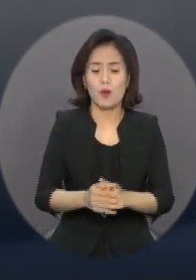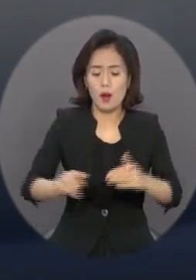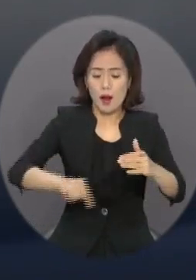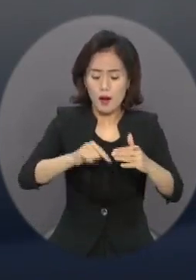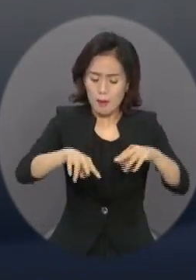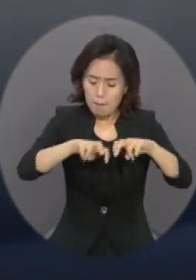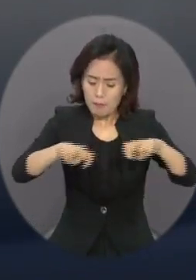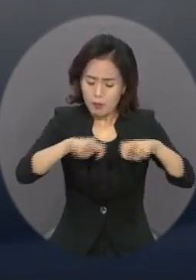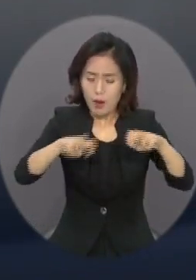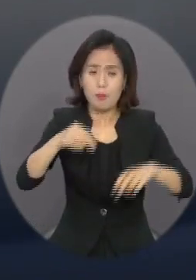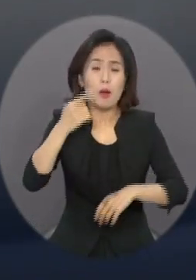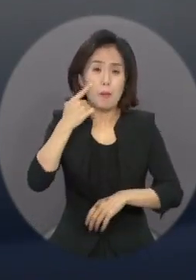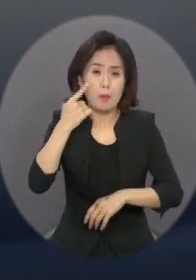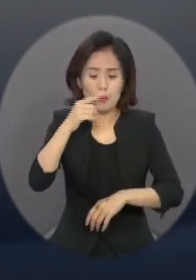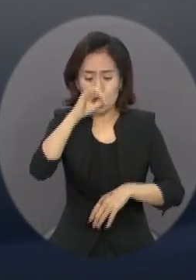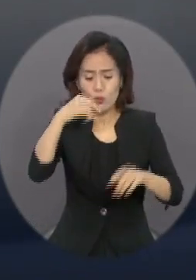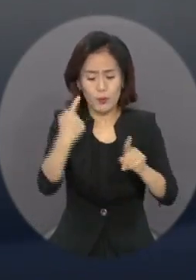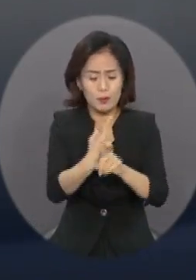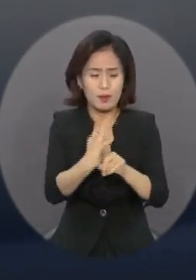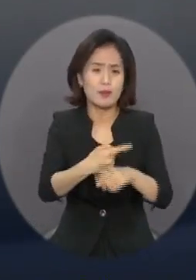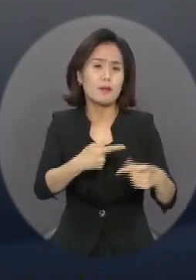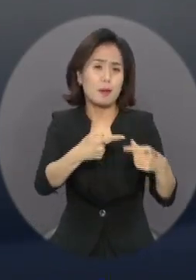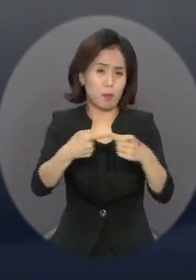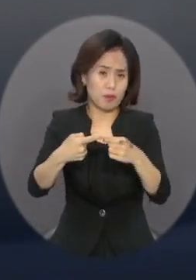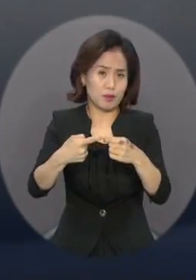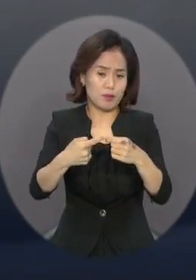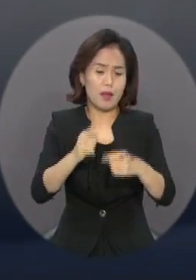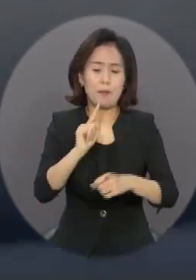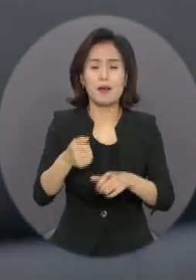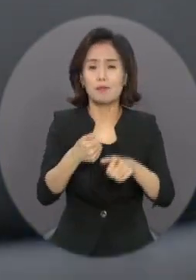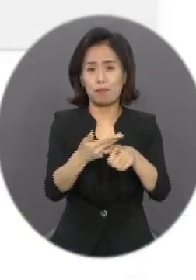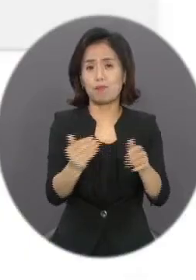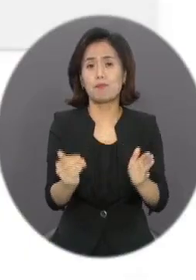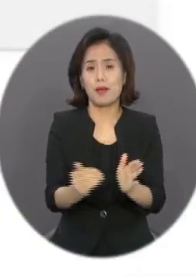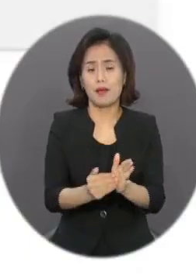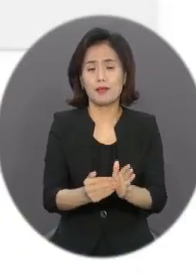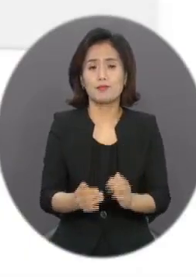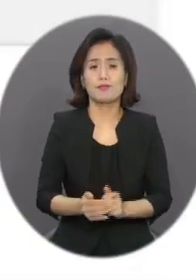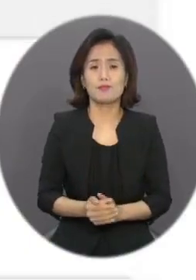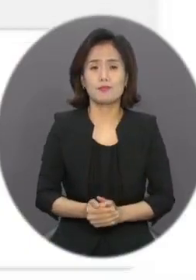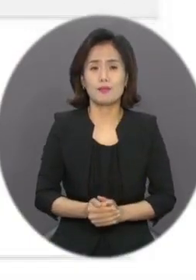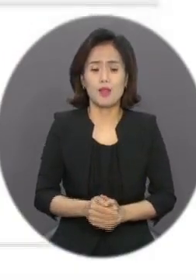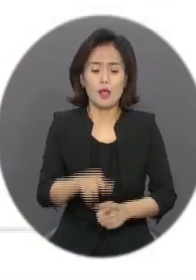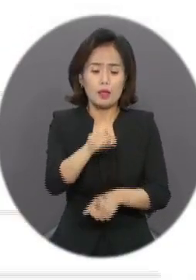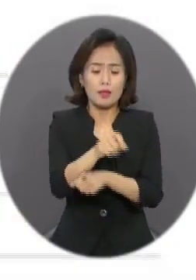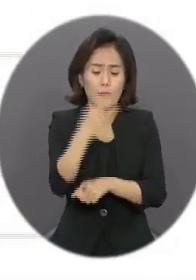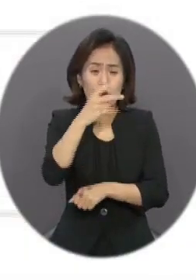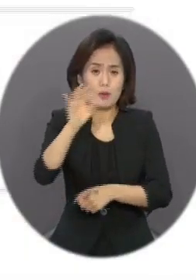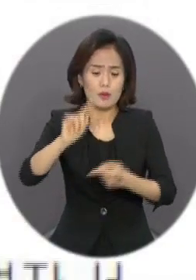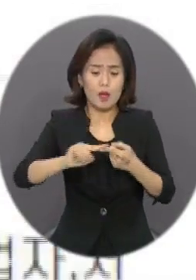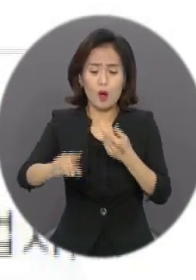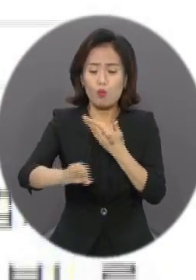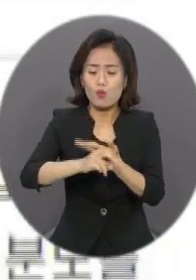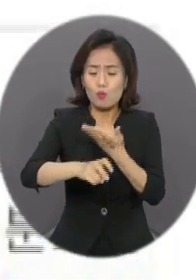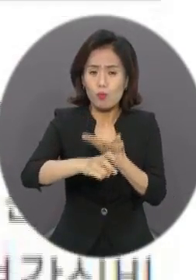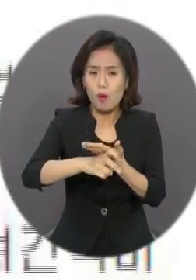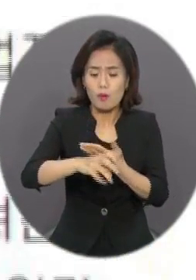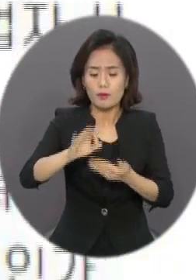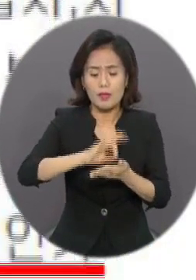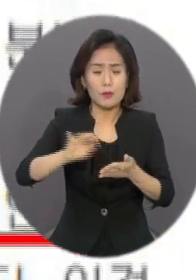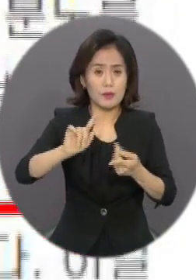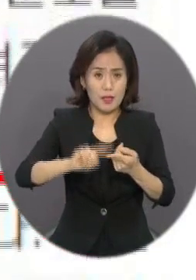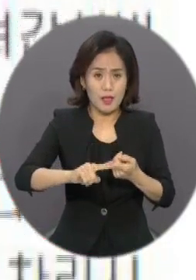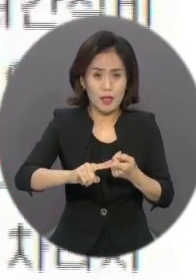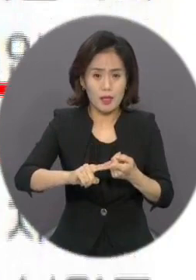내부를 들여다보자, 그리고 개선하는 게 먼저다라고 얘기는 했습니다. 사무관리비 부당 사용 의혹에 대한